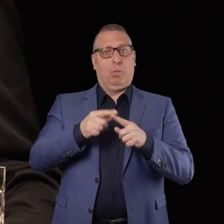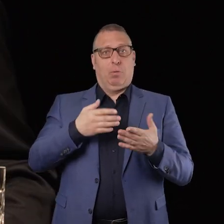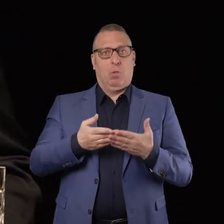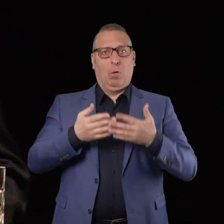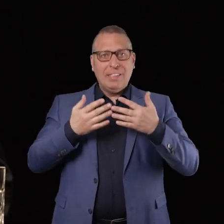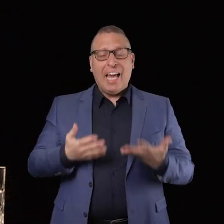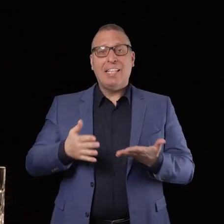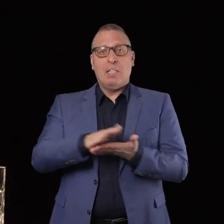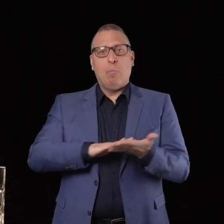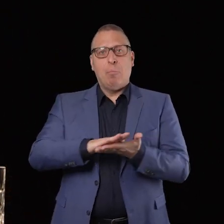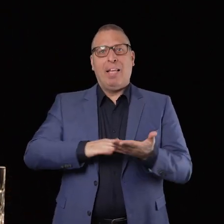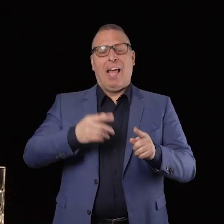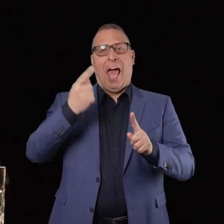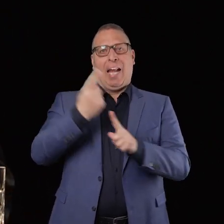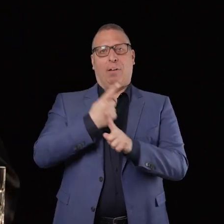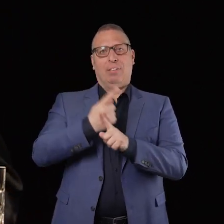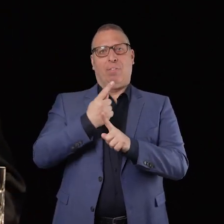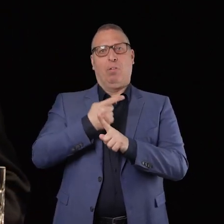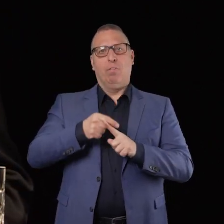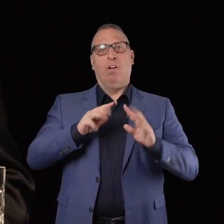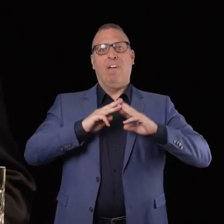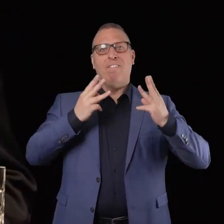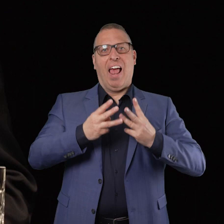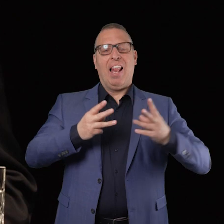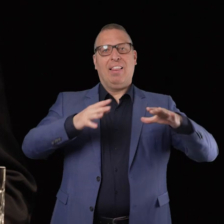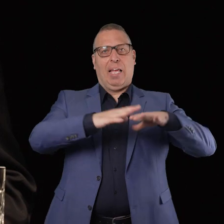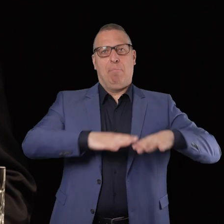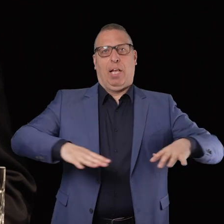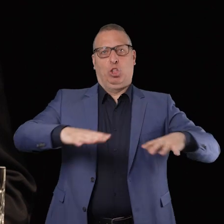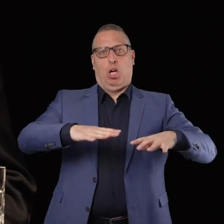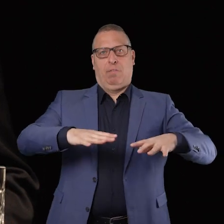sind derzeit die Herausforderungen für die Weltgemeinschaft.